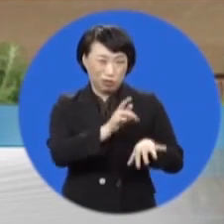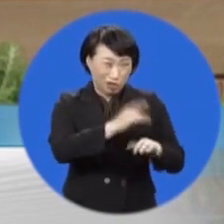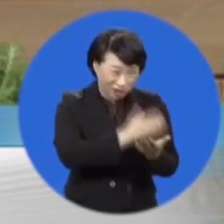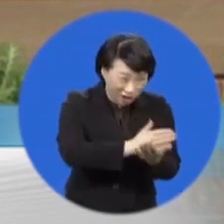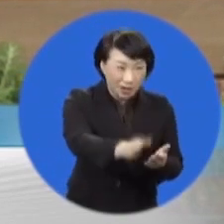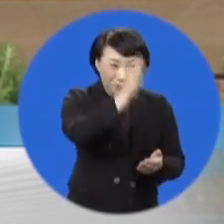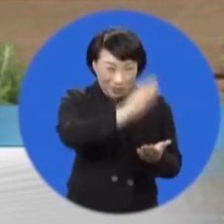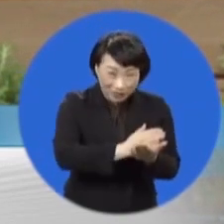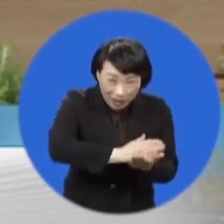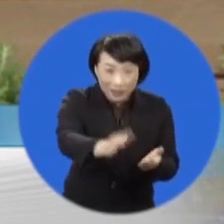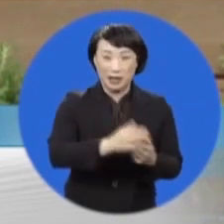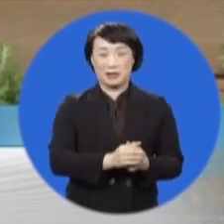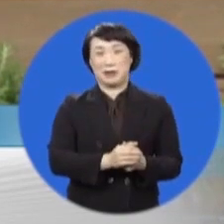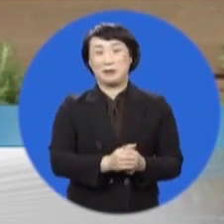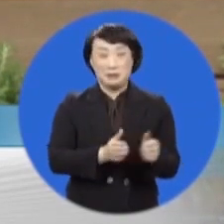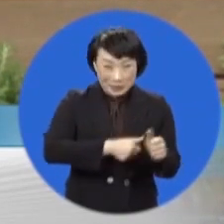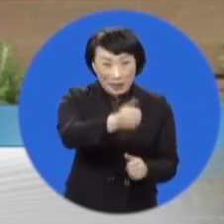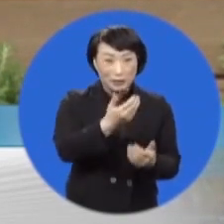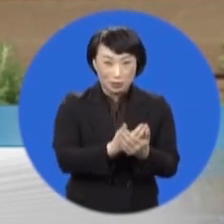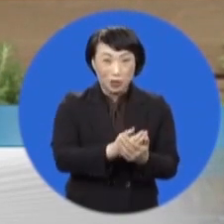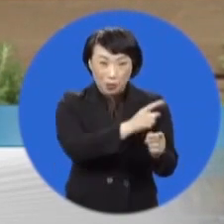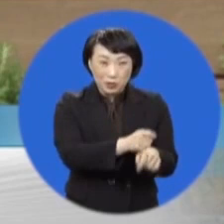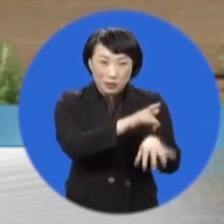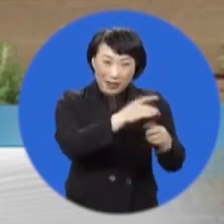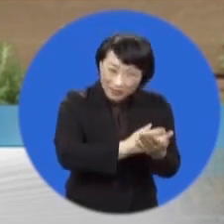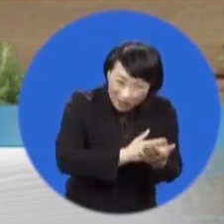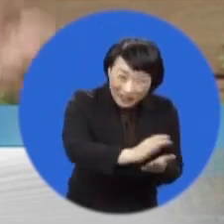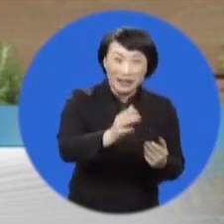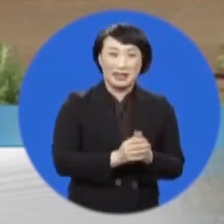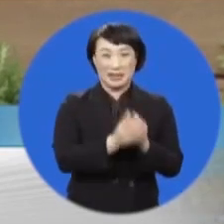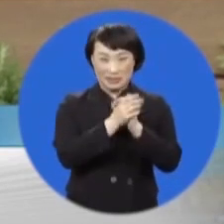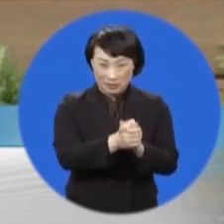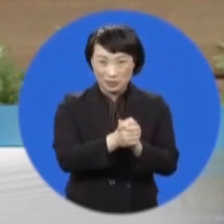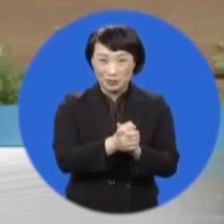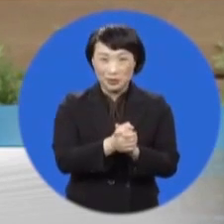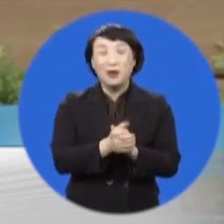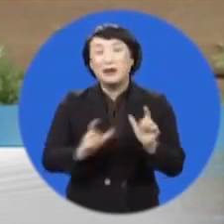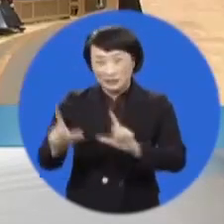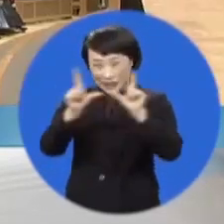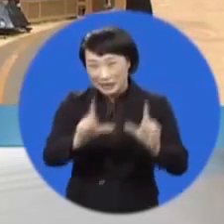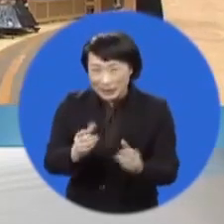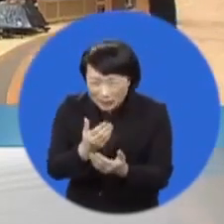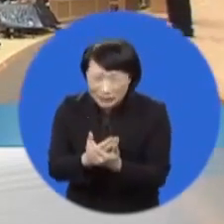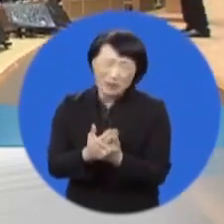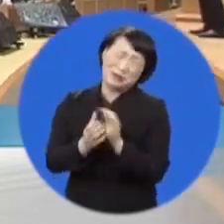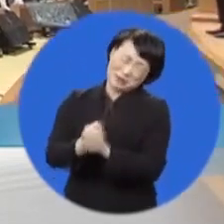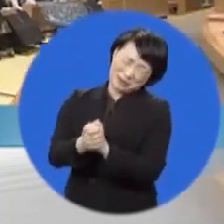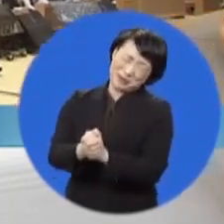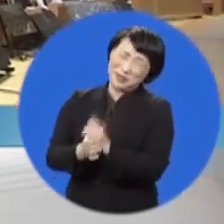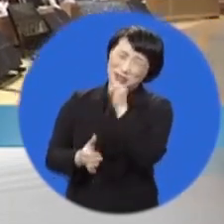지금 일어만 닦아라 본 주야 나가라 에 이렇게 살게 없죠 돌